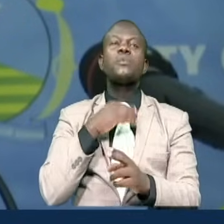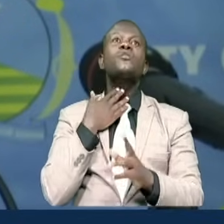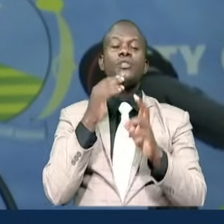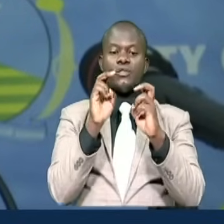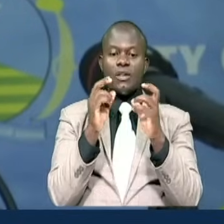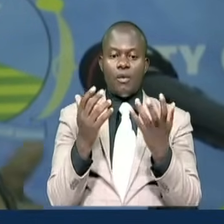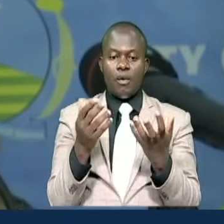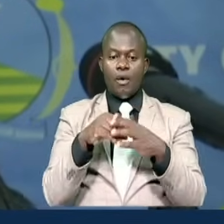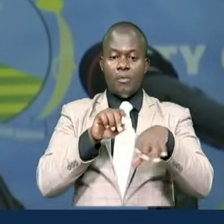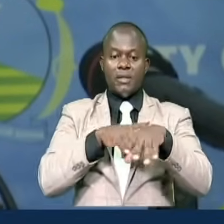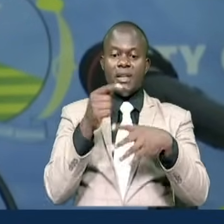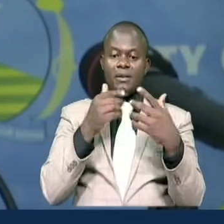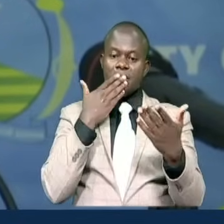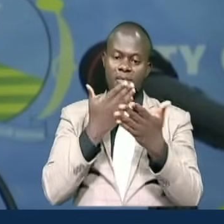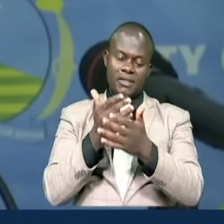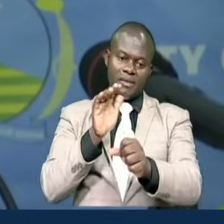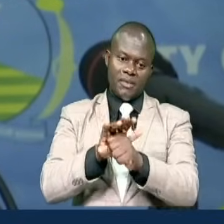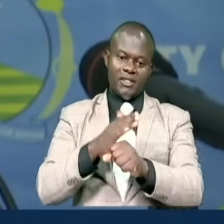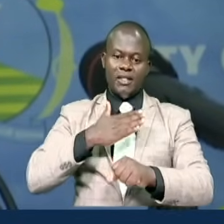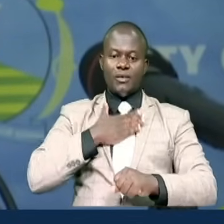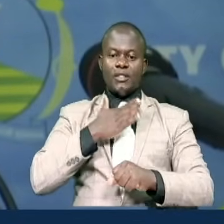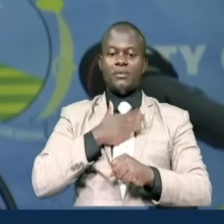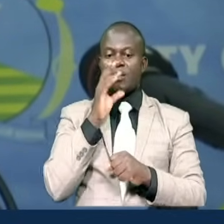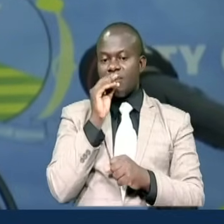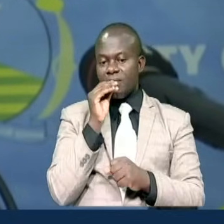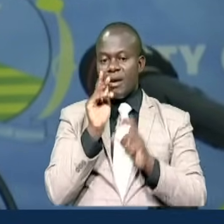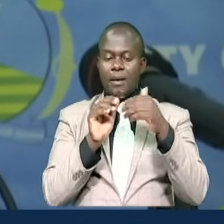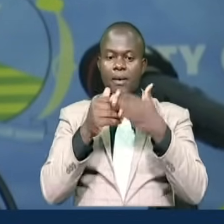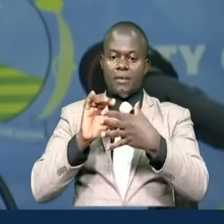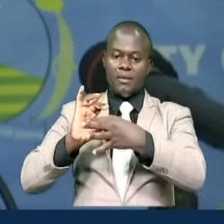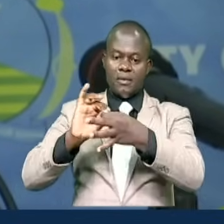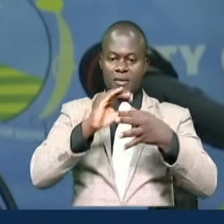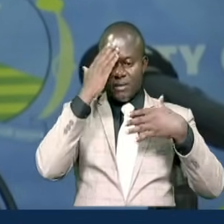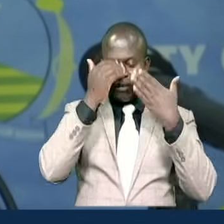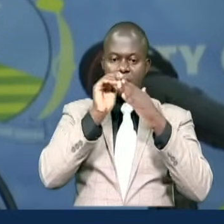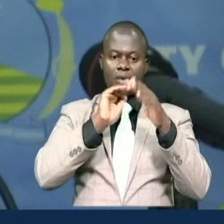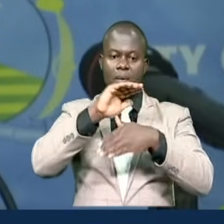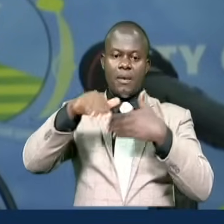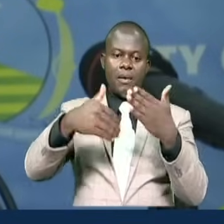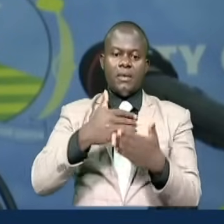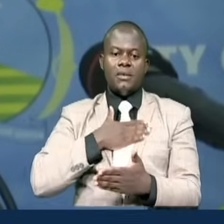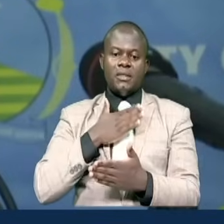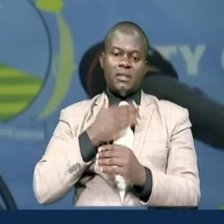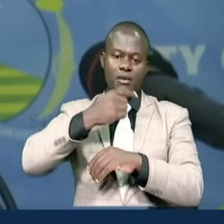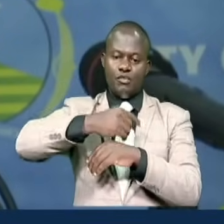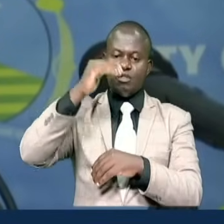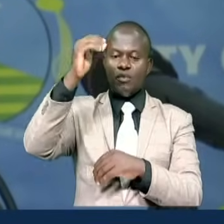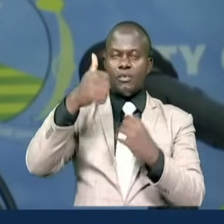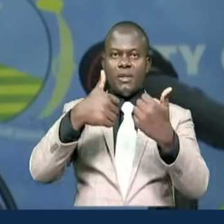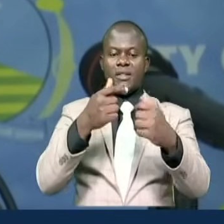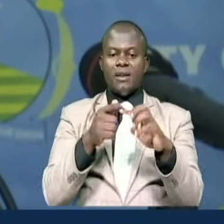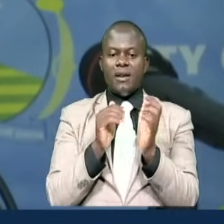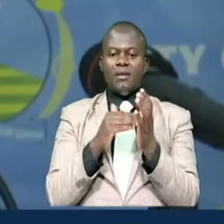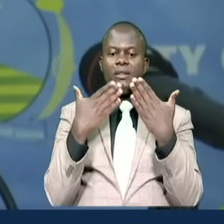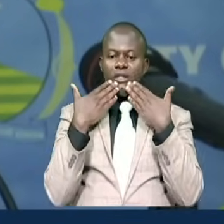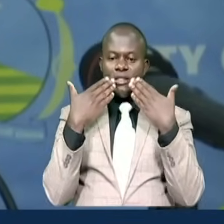gihe hari ibyiza byinshi abantu bakwishimira twavugaga abantu twafatanya kugira ngo abantu bose babashe kwishimira iminsi mikuru neza kandi tujya